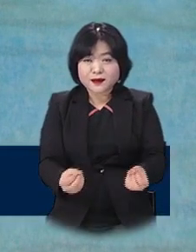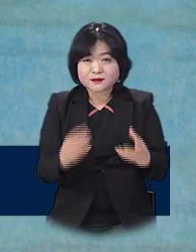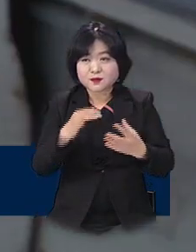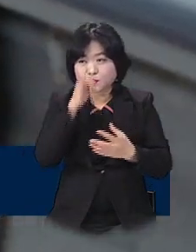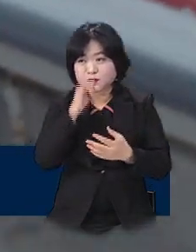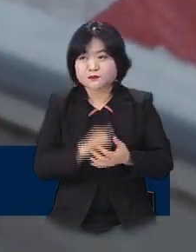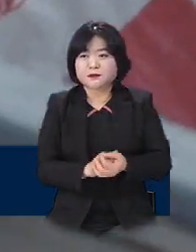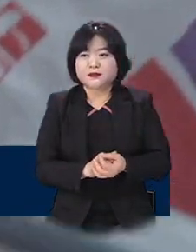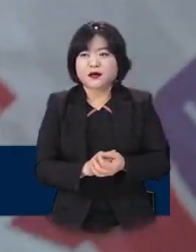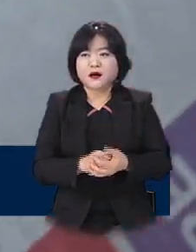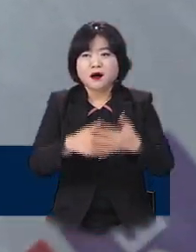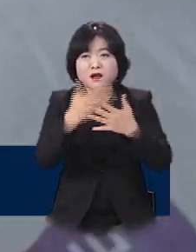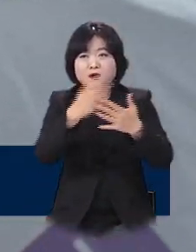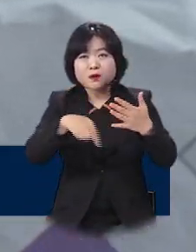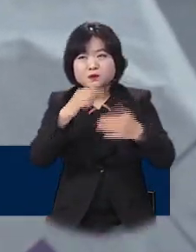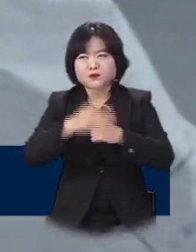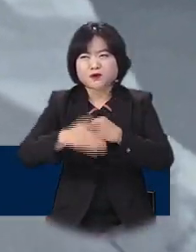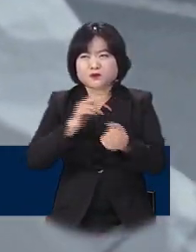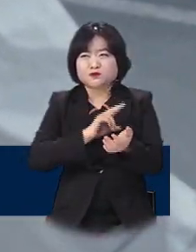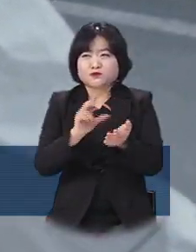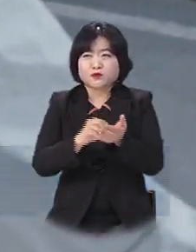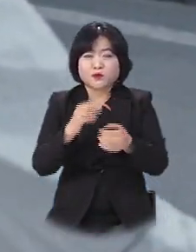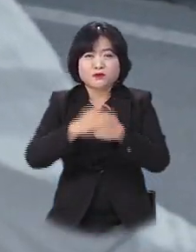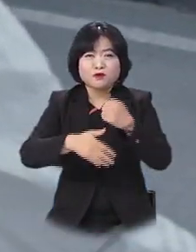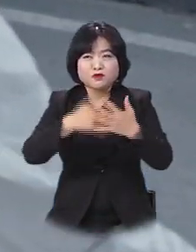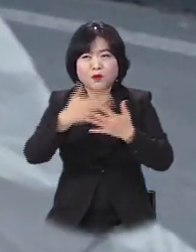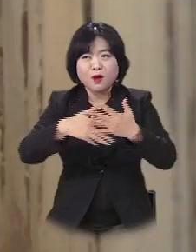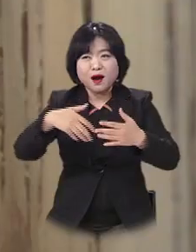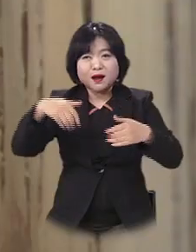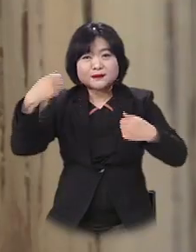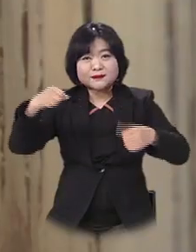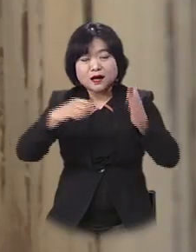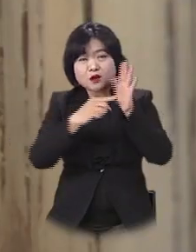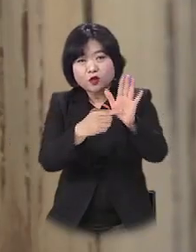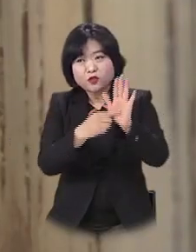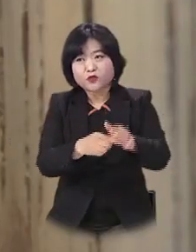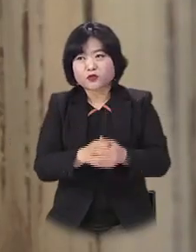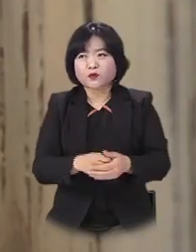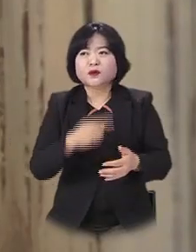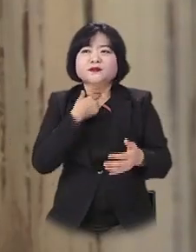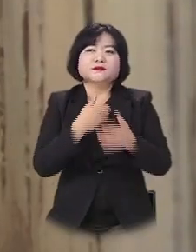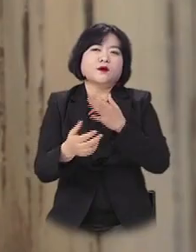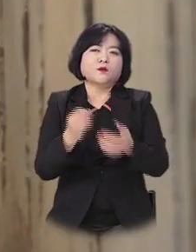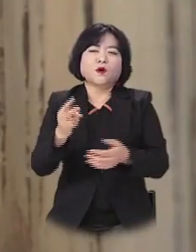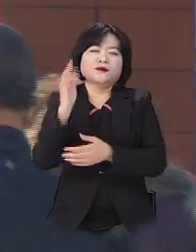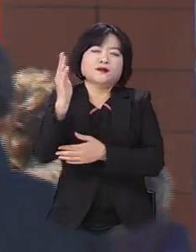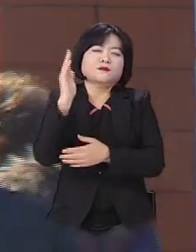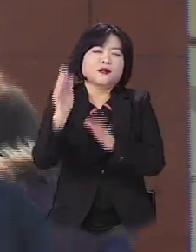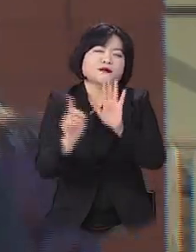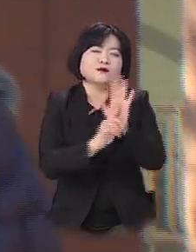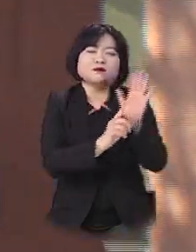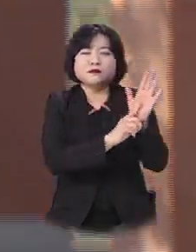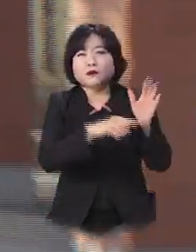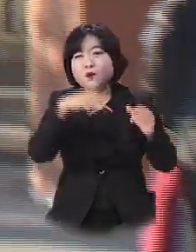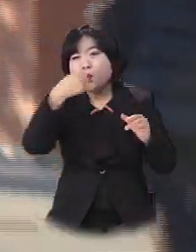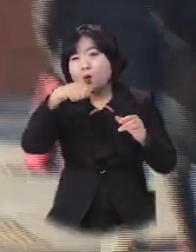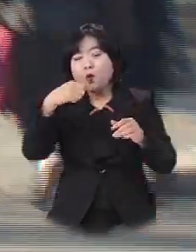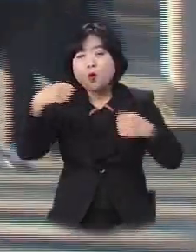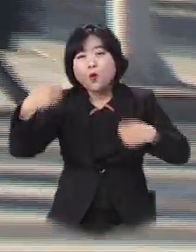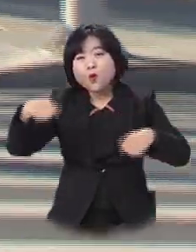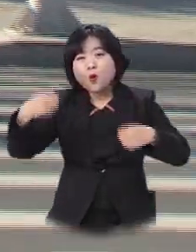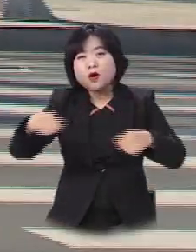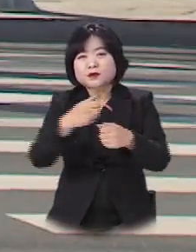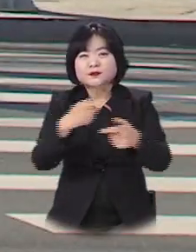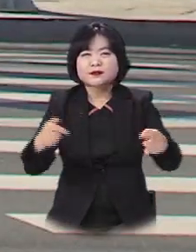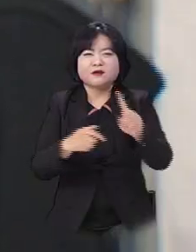끕니다. 영화 속 대구를 주제로 한 대구 영화 상영회를 비롯해 체험과 세미나, 전시 공연 등 16개